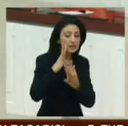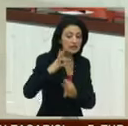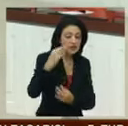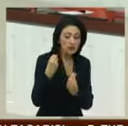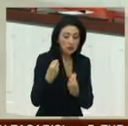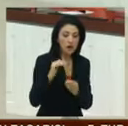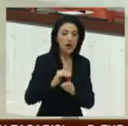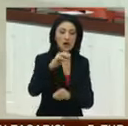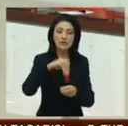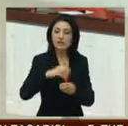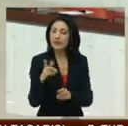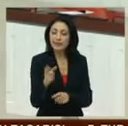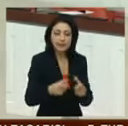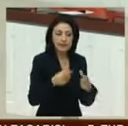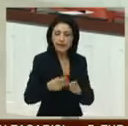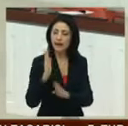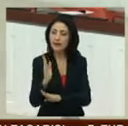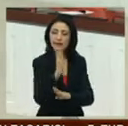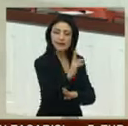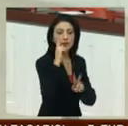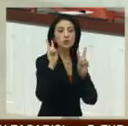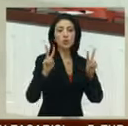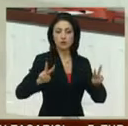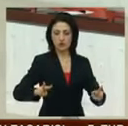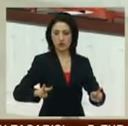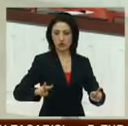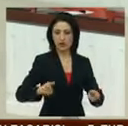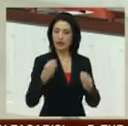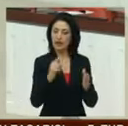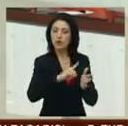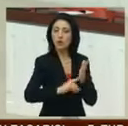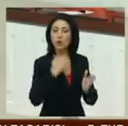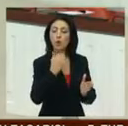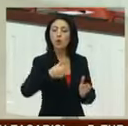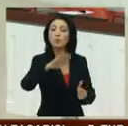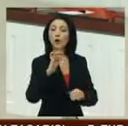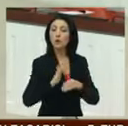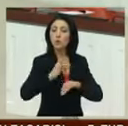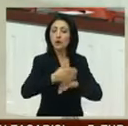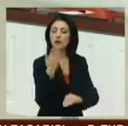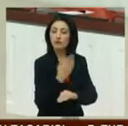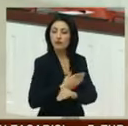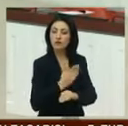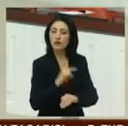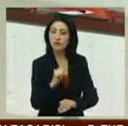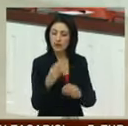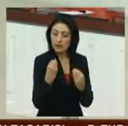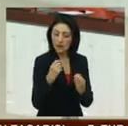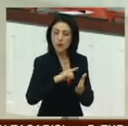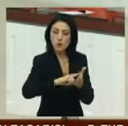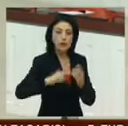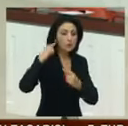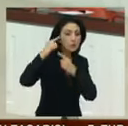kaliteli hayat için nereye aktığını doğrudan gösterecektir. İyi yönetilmeyen ülkelerin vatandaşlarının iyi